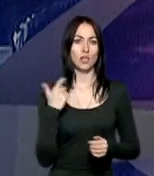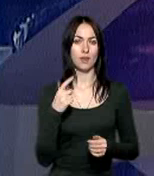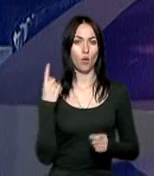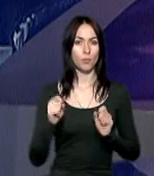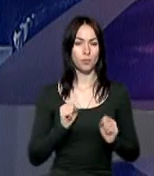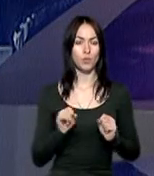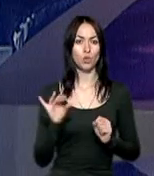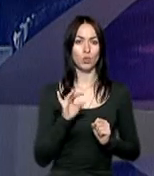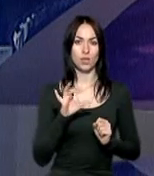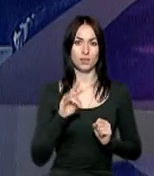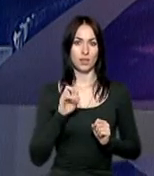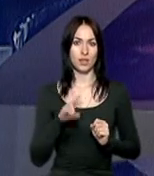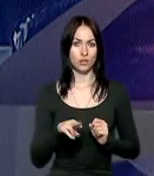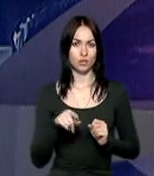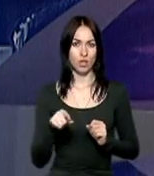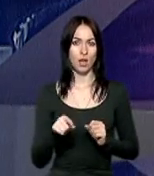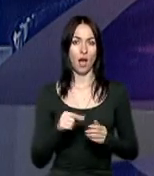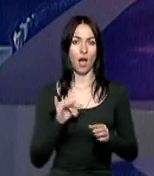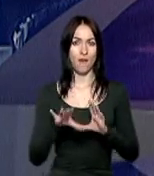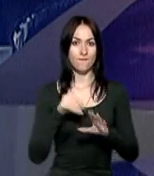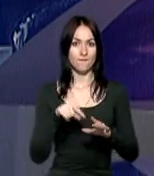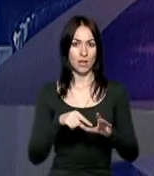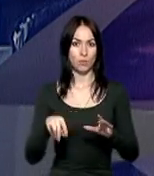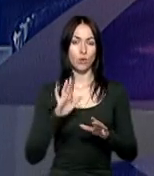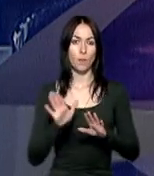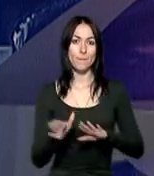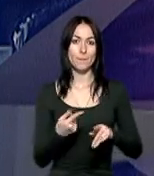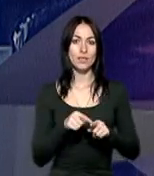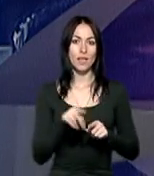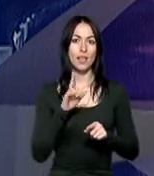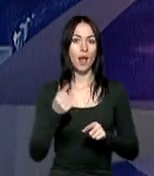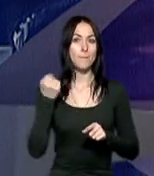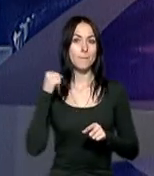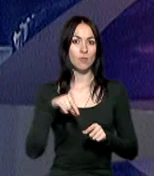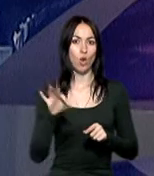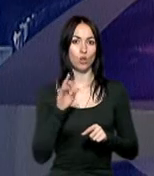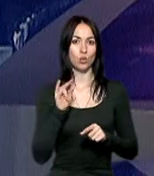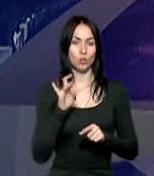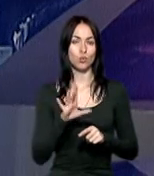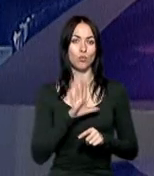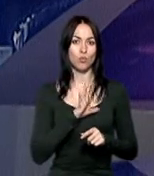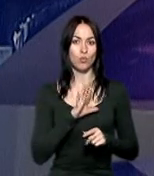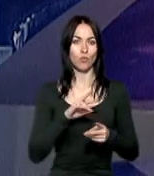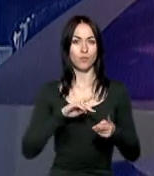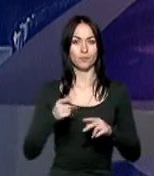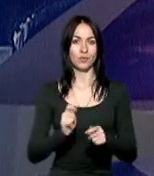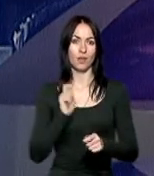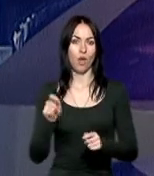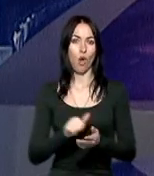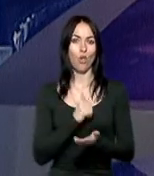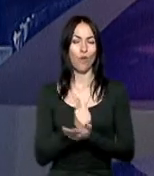Юлія Світлична. Проміжні вибори тут призначили після того, як переможець Олексій Кучер був призначений